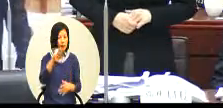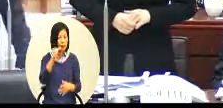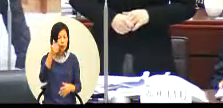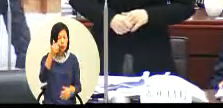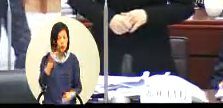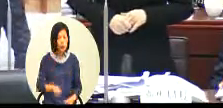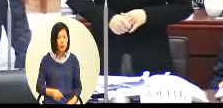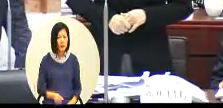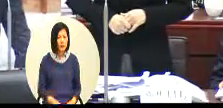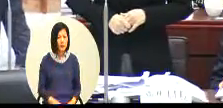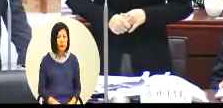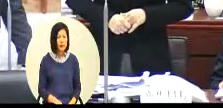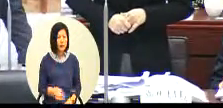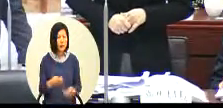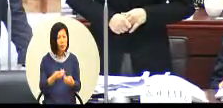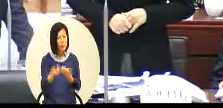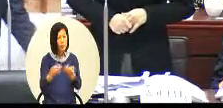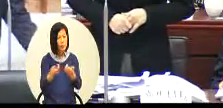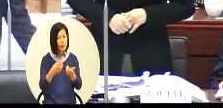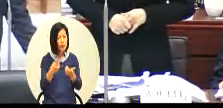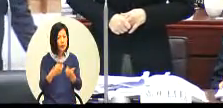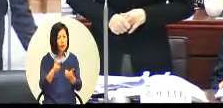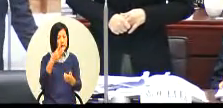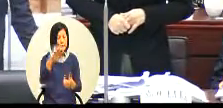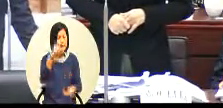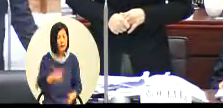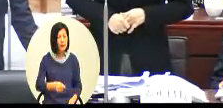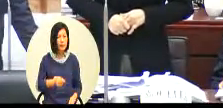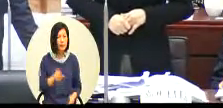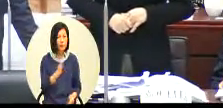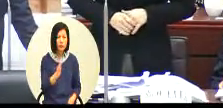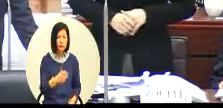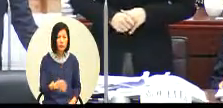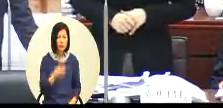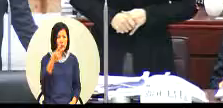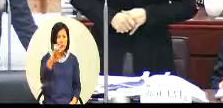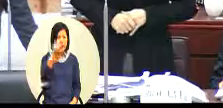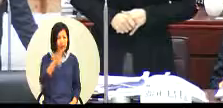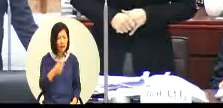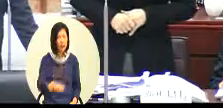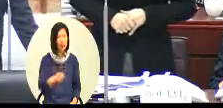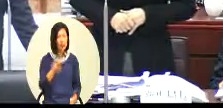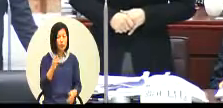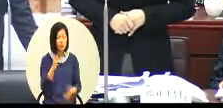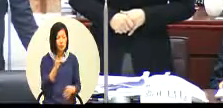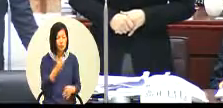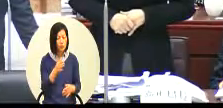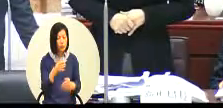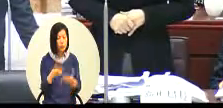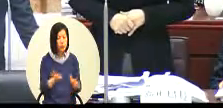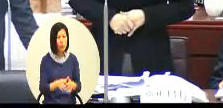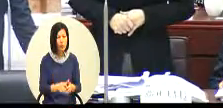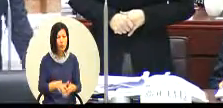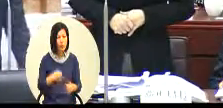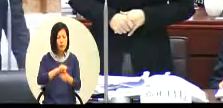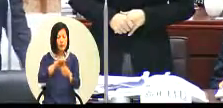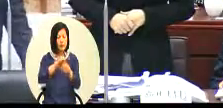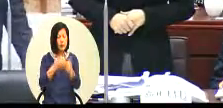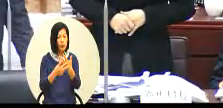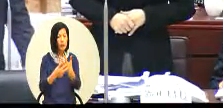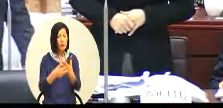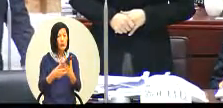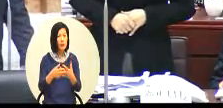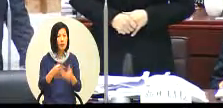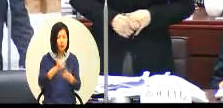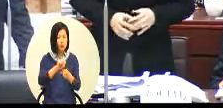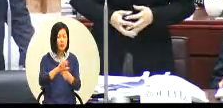不多配属在将近快3亿左右。 2亿多。 两亿多再加上卫生局的，是不是？所以说在这